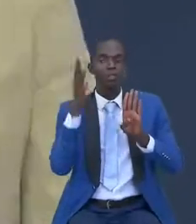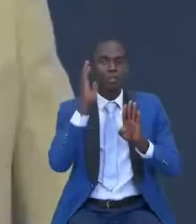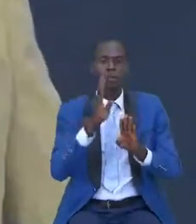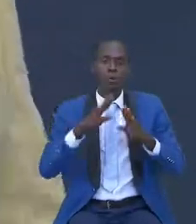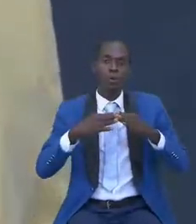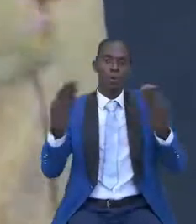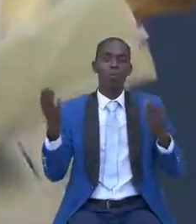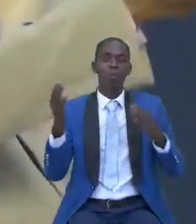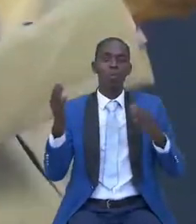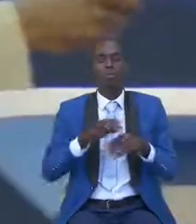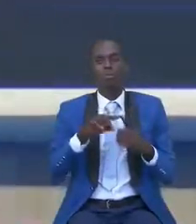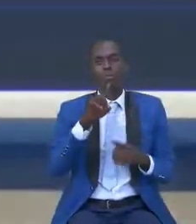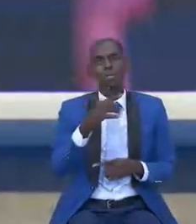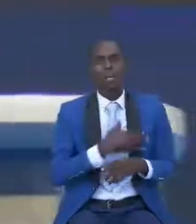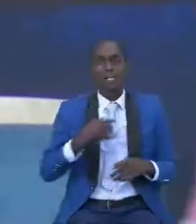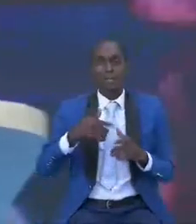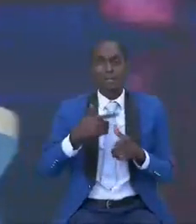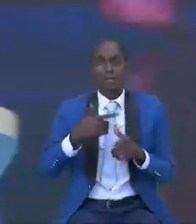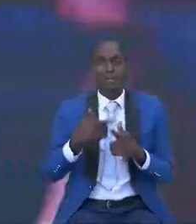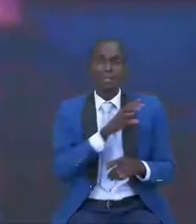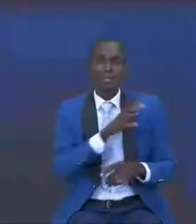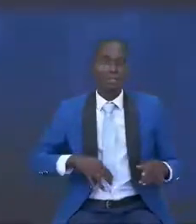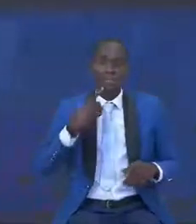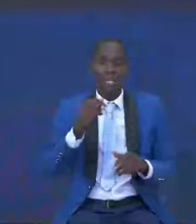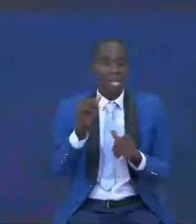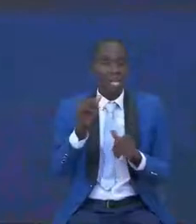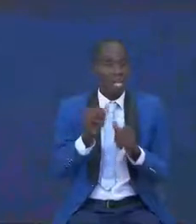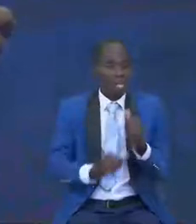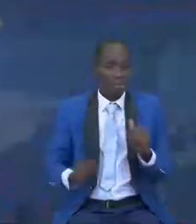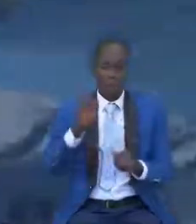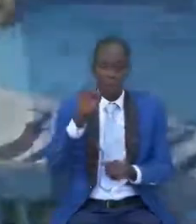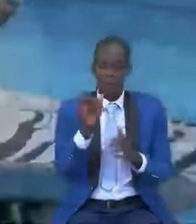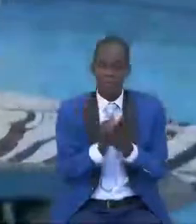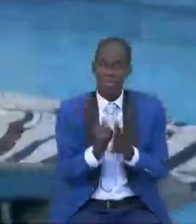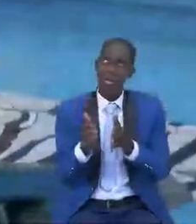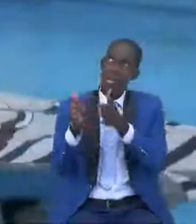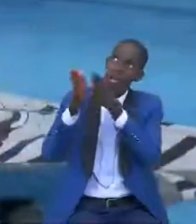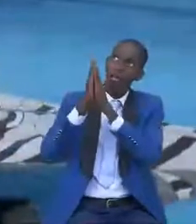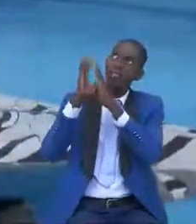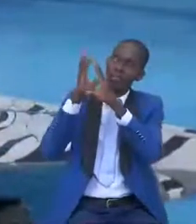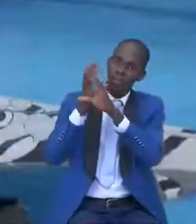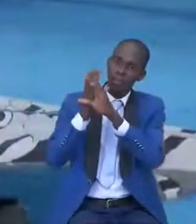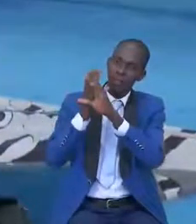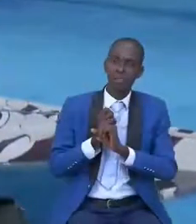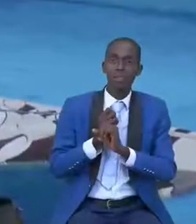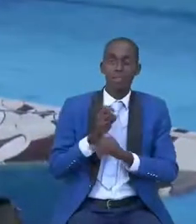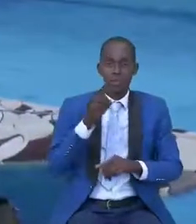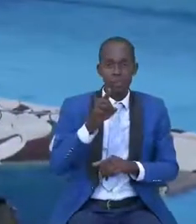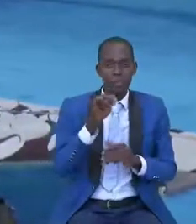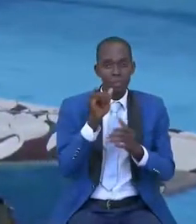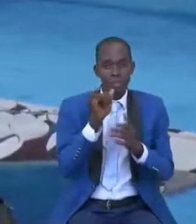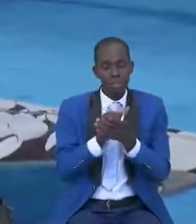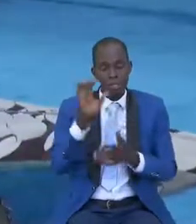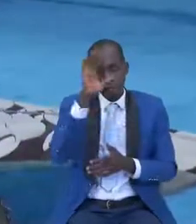frappez, et la porte vous sera ouverte. Alors il dit, quiconque demande,